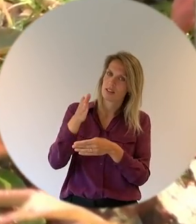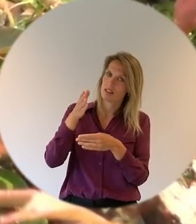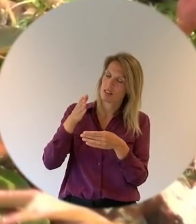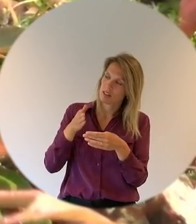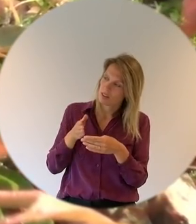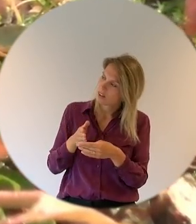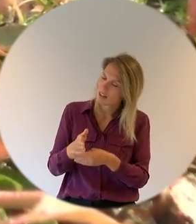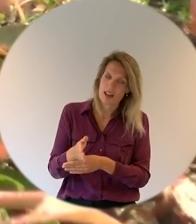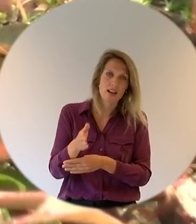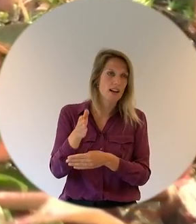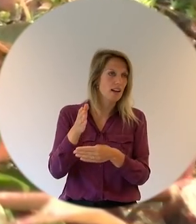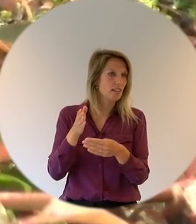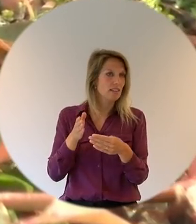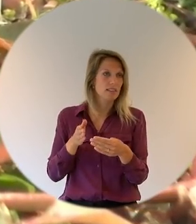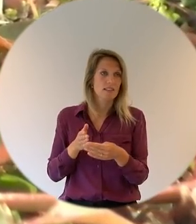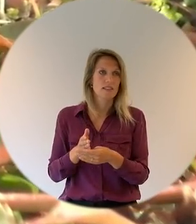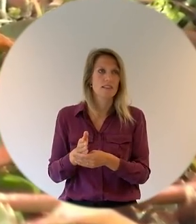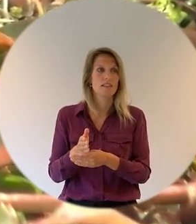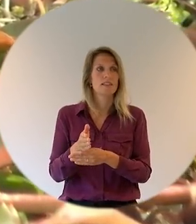te gaan,